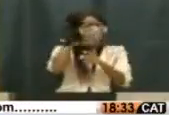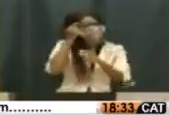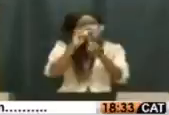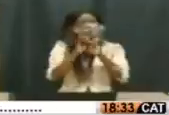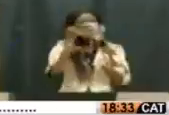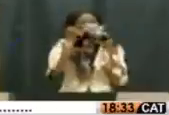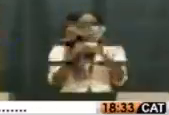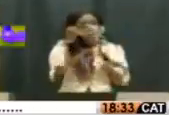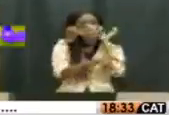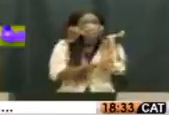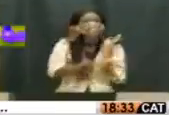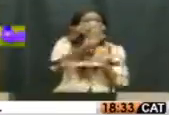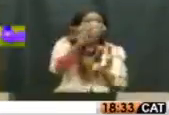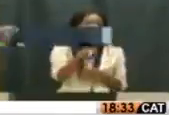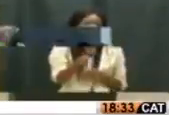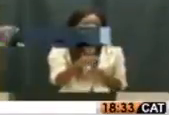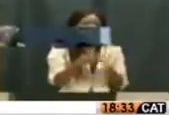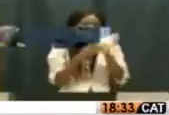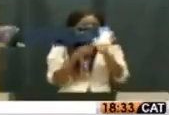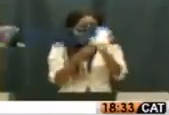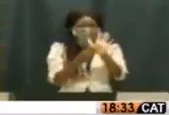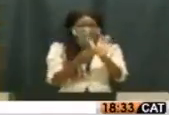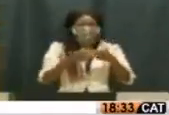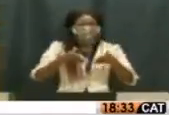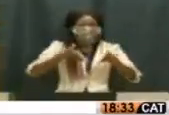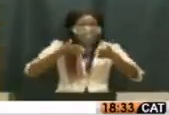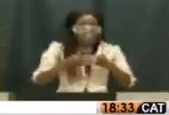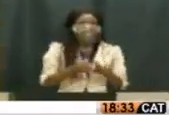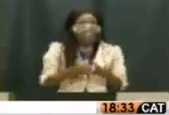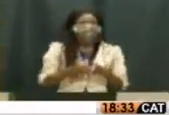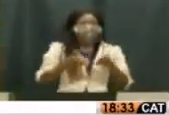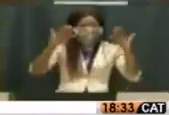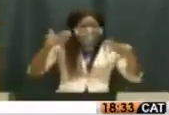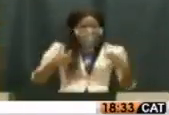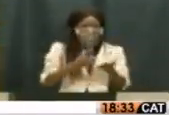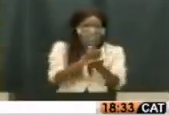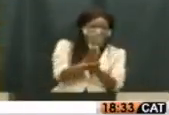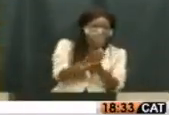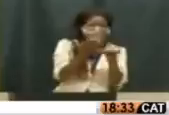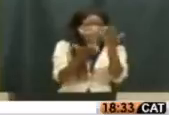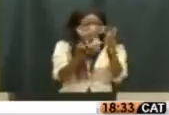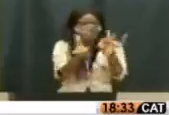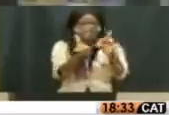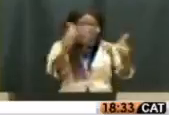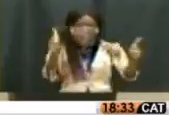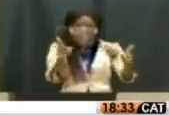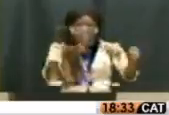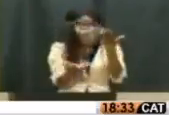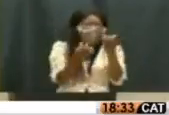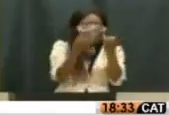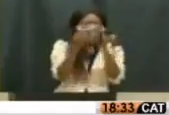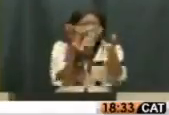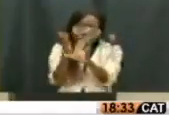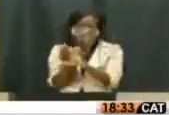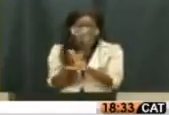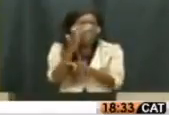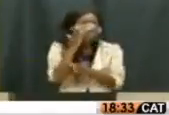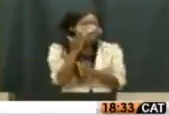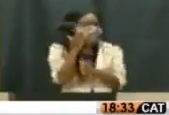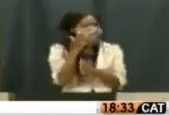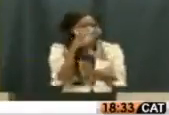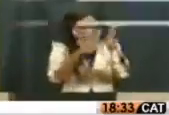kanza democracy ndi zinthu zina ziri zonse zimene zikukhuza a Malawi ndi pankhani ngati ya COVID ponse